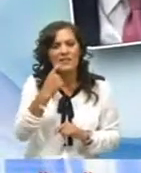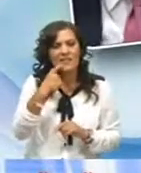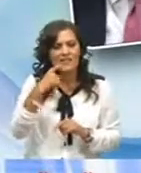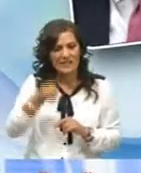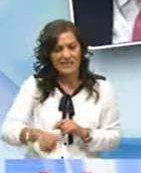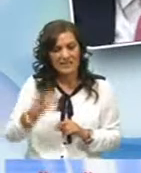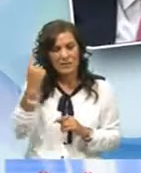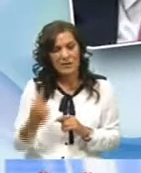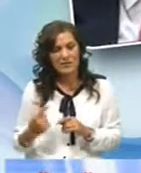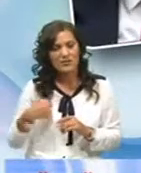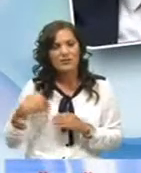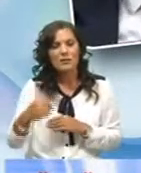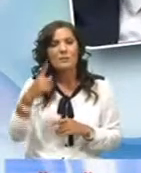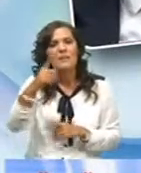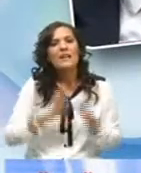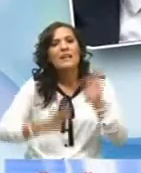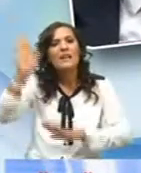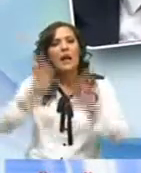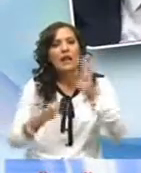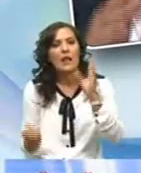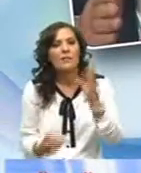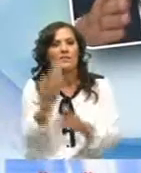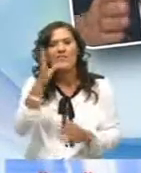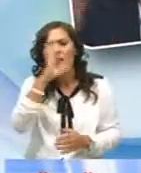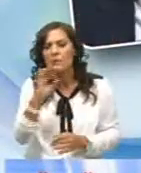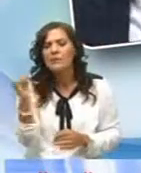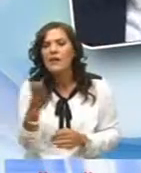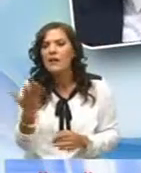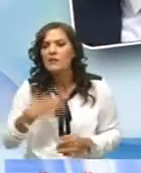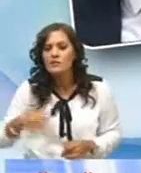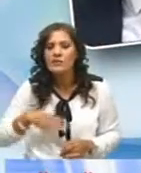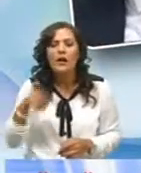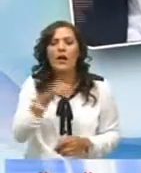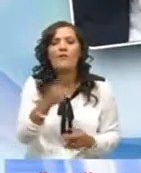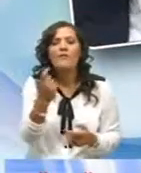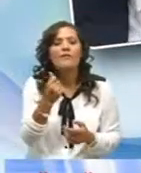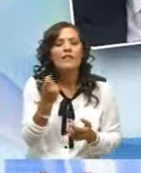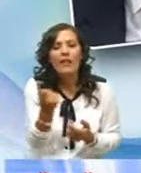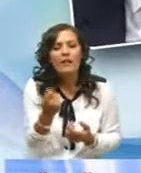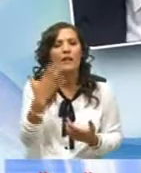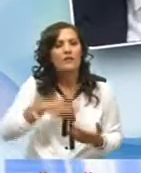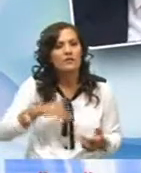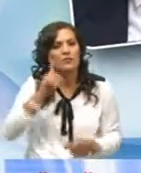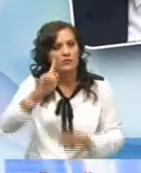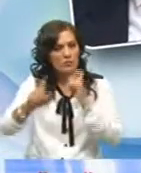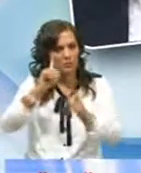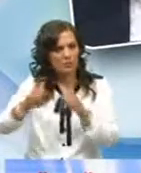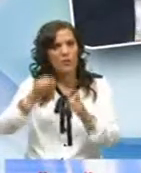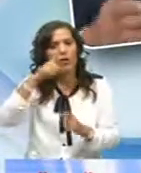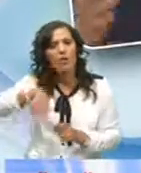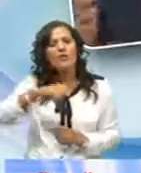yılbaşında bir ihale düzeniyle kim ne kadar istiyor hangi fiyattan istiyor diye sorduk